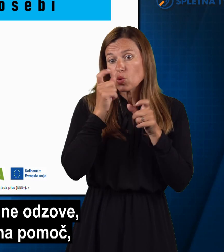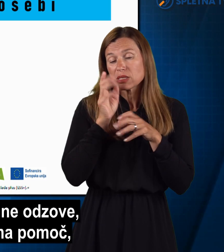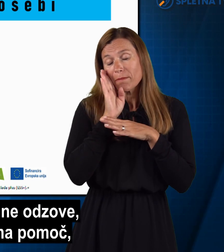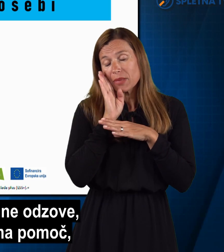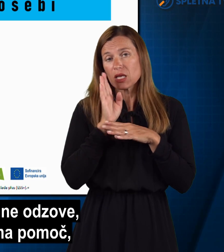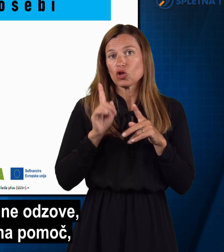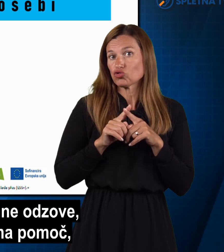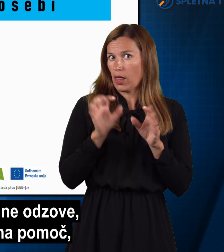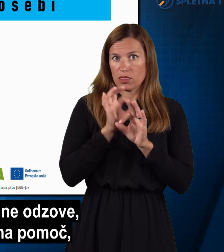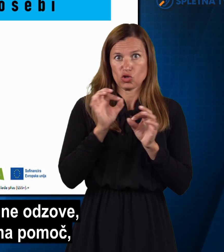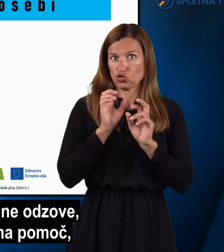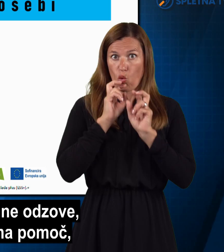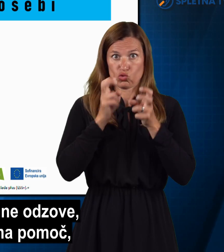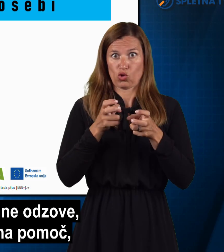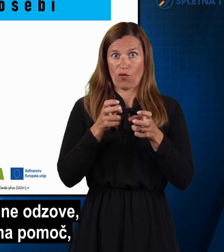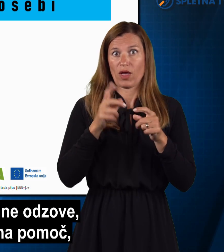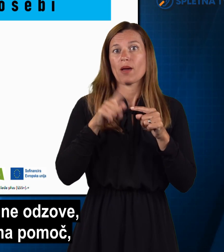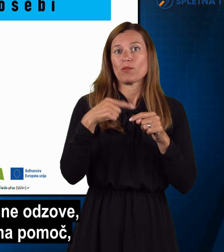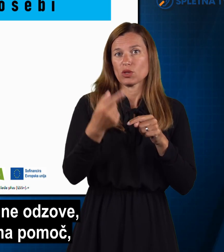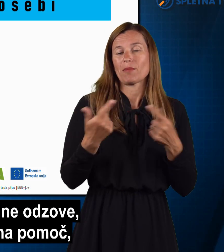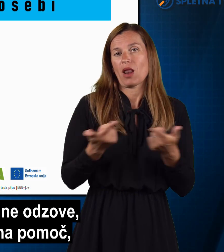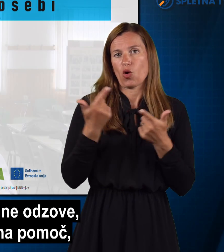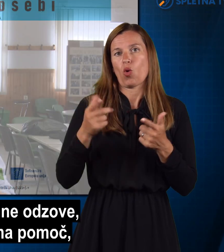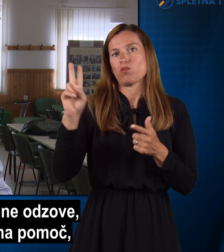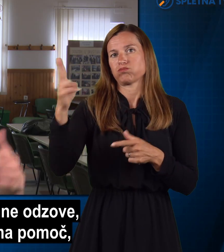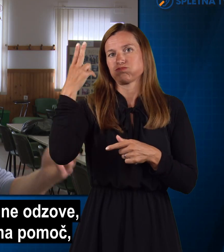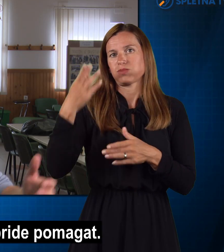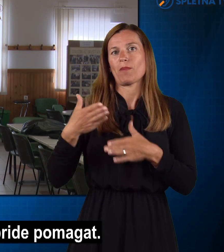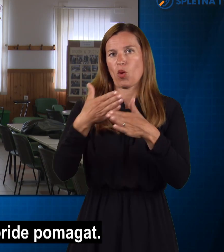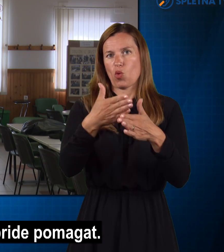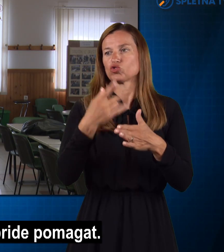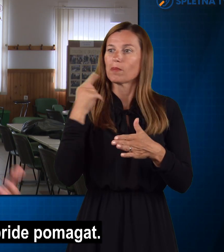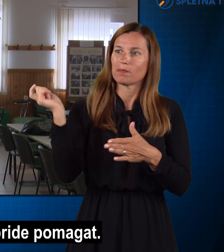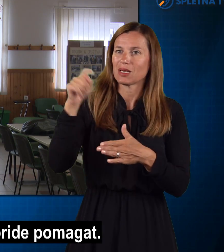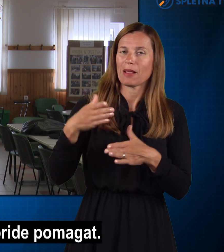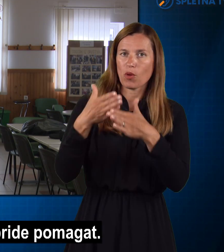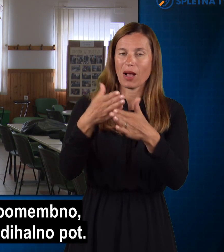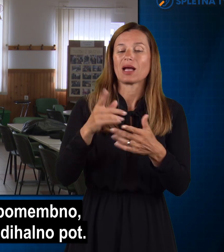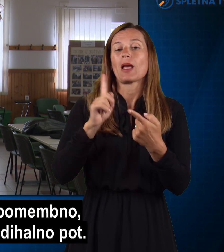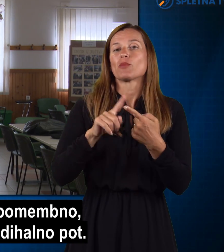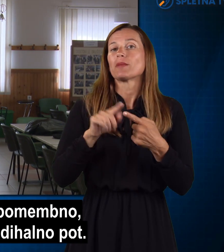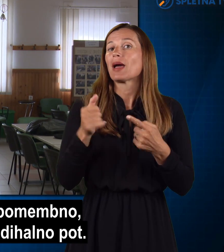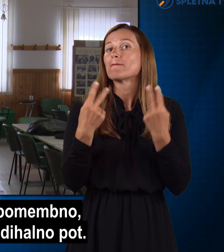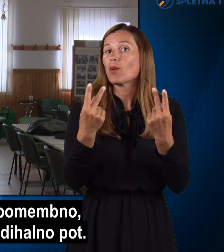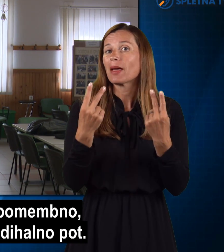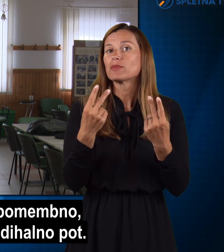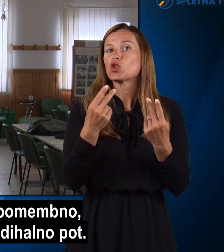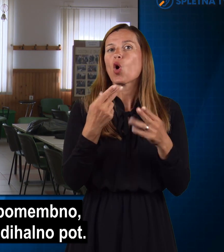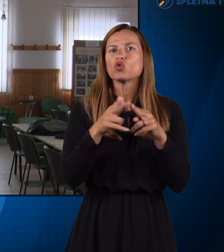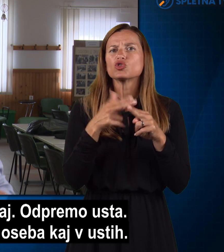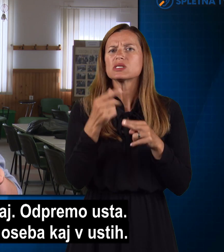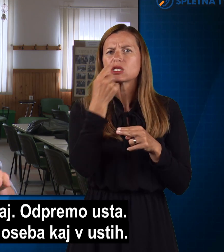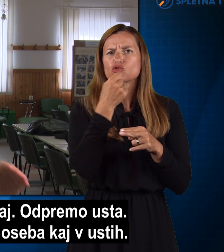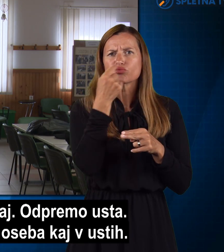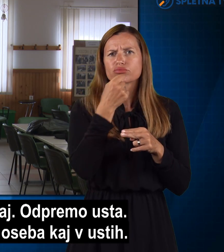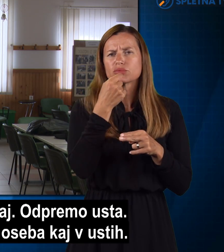če se oseba ne odzove, potem lahko že pokličemo na pomoč, da nam kdo pride pomagati, potem je pa pomembno, da sprostimo dihalno pot, se